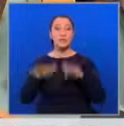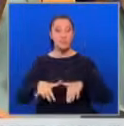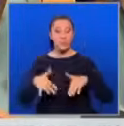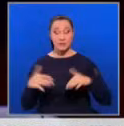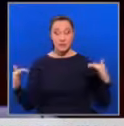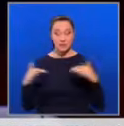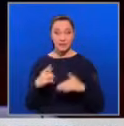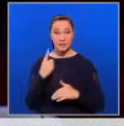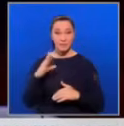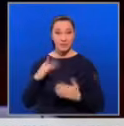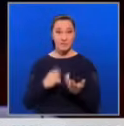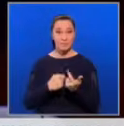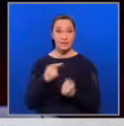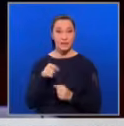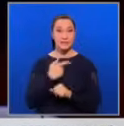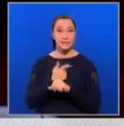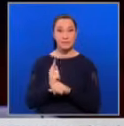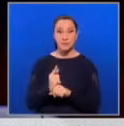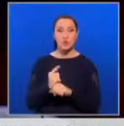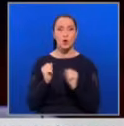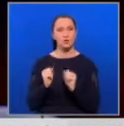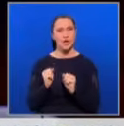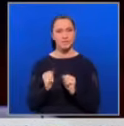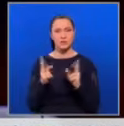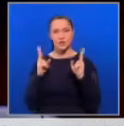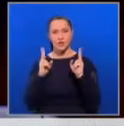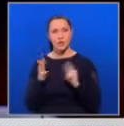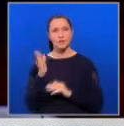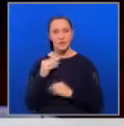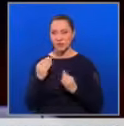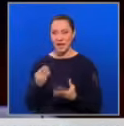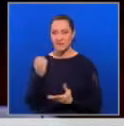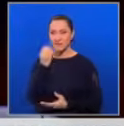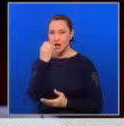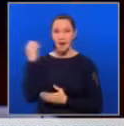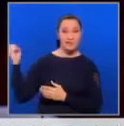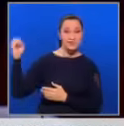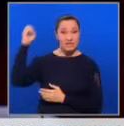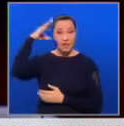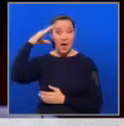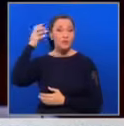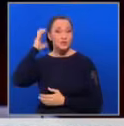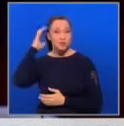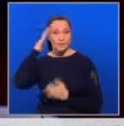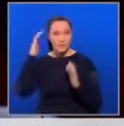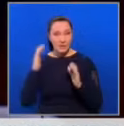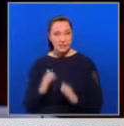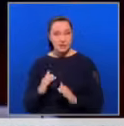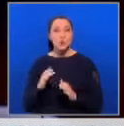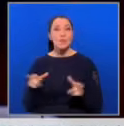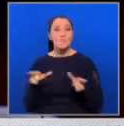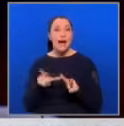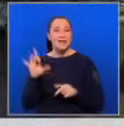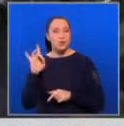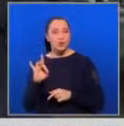се събира за първи път тази седмица и се очаква да реши дали дава зелена светлина на служебното правителство на марк